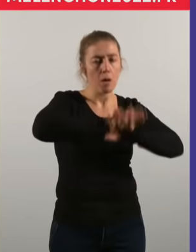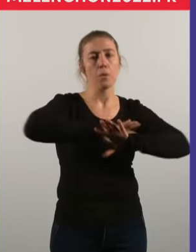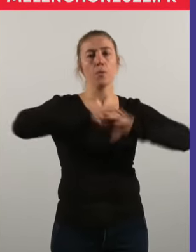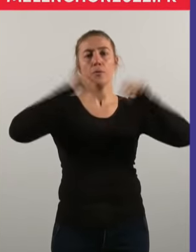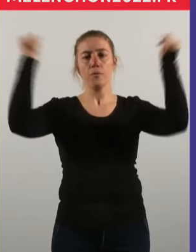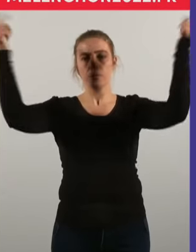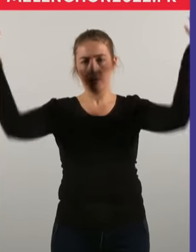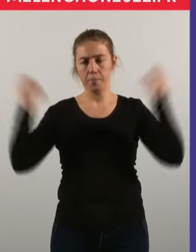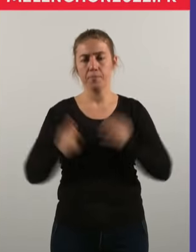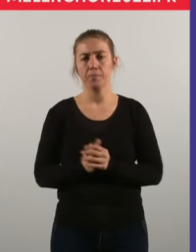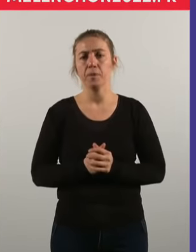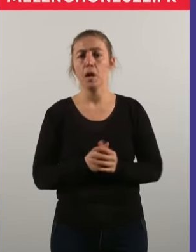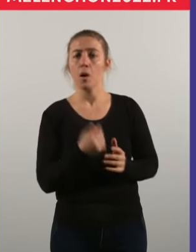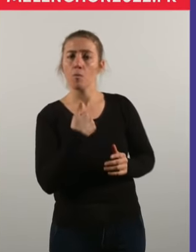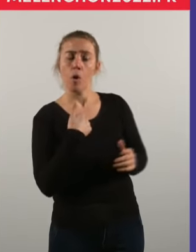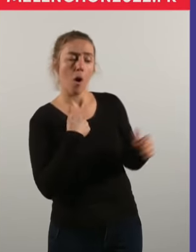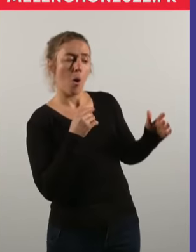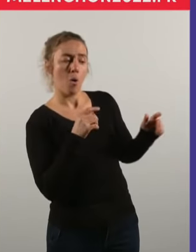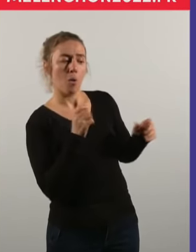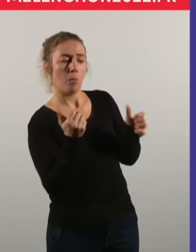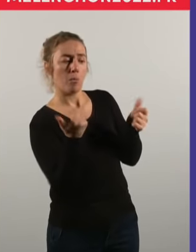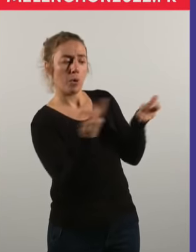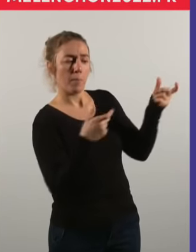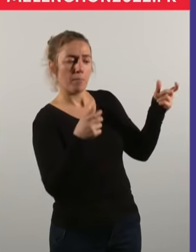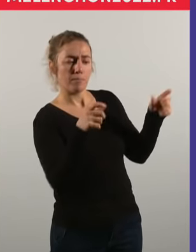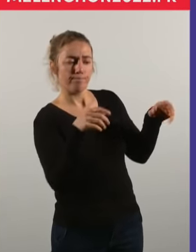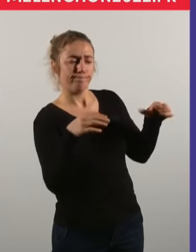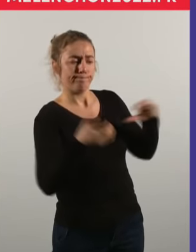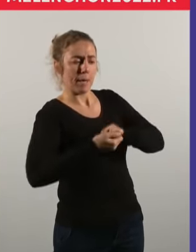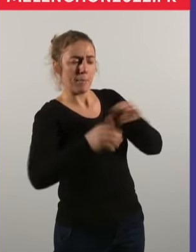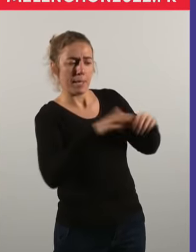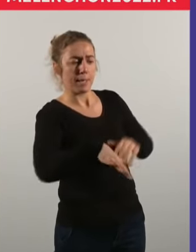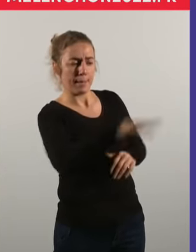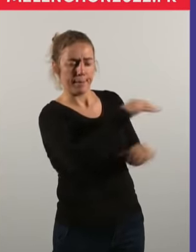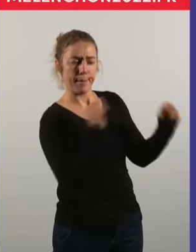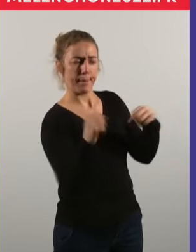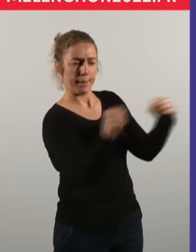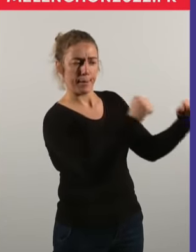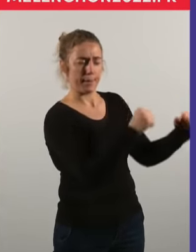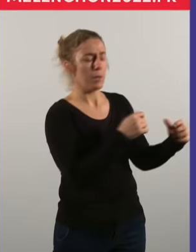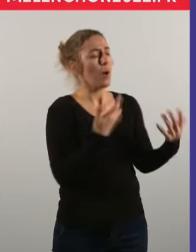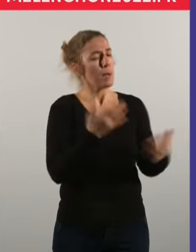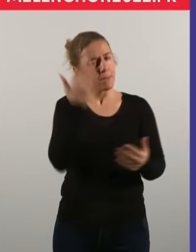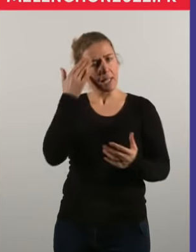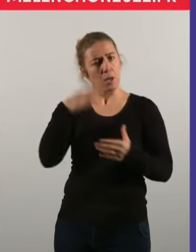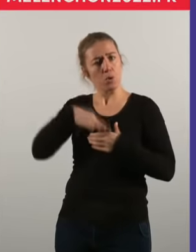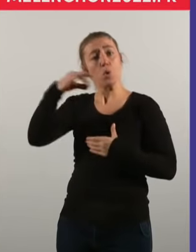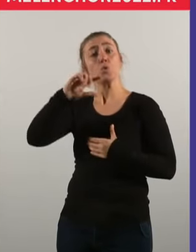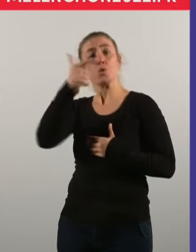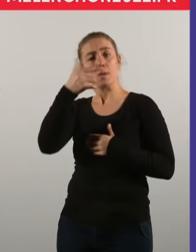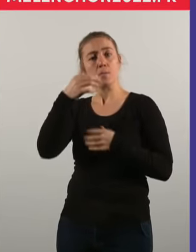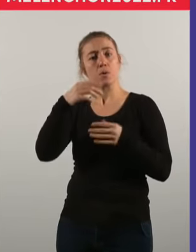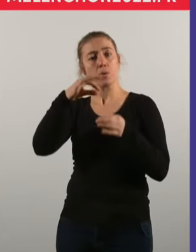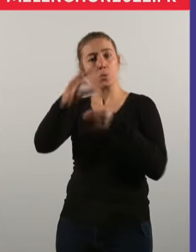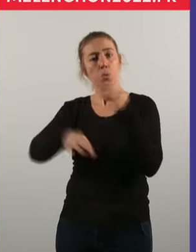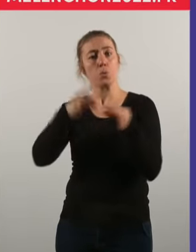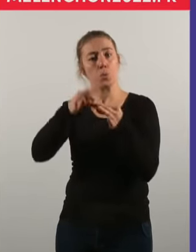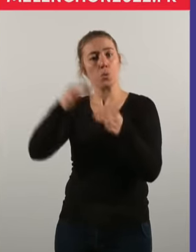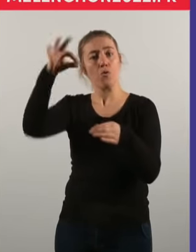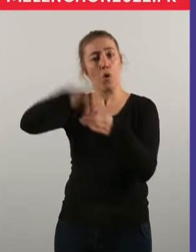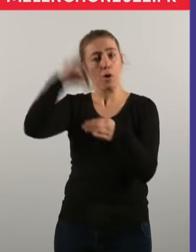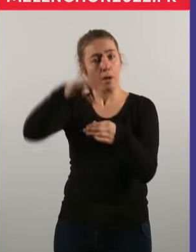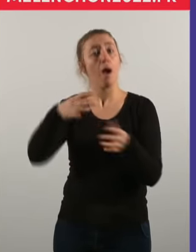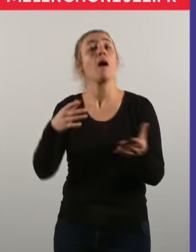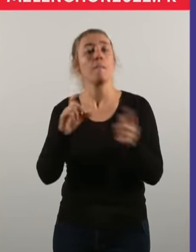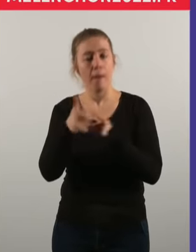avoir consulté mes amis qui en sont tous d'accord, que si nous arrivons au deuxième tour, nous accueillerons tous ceux